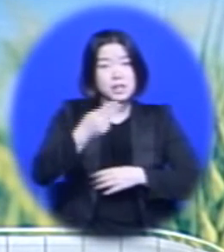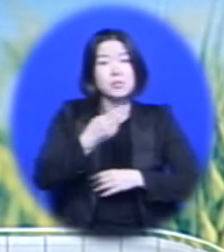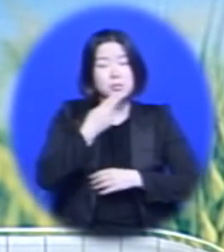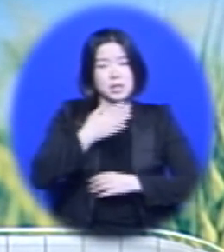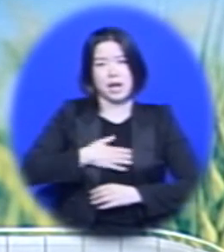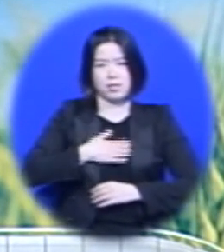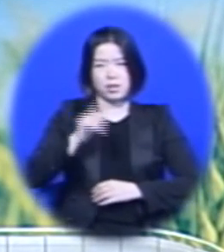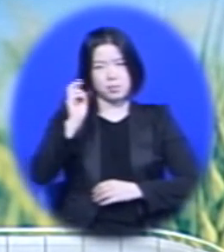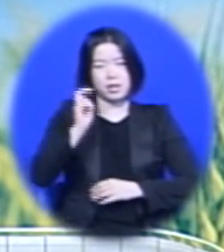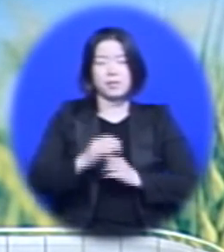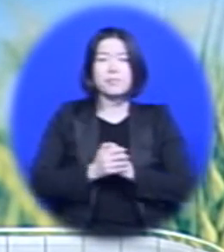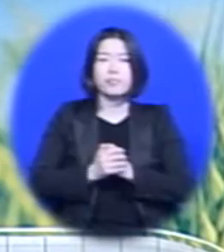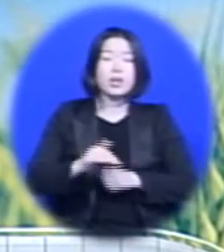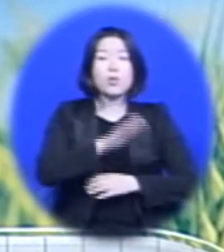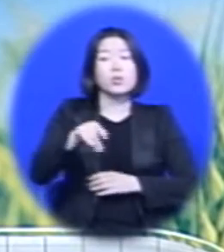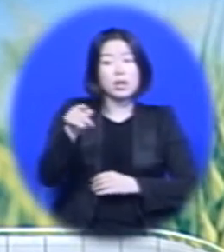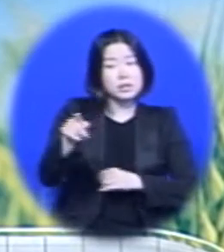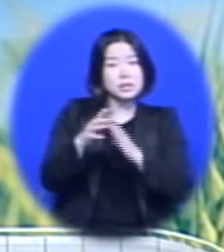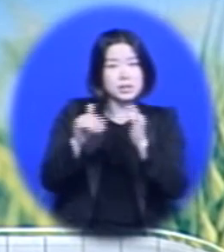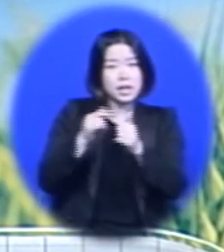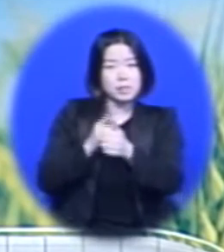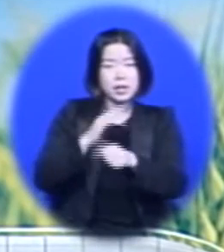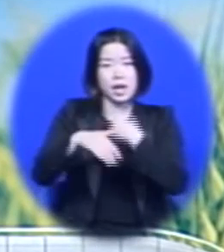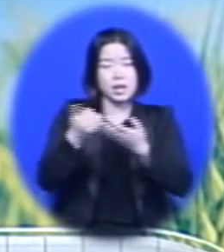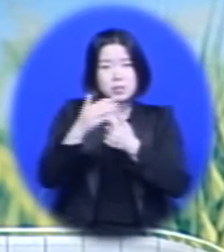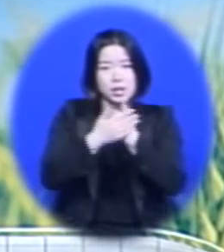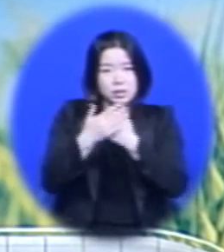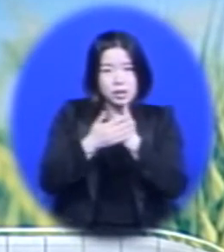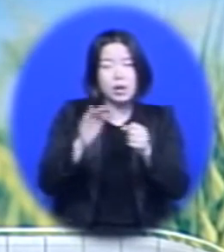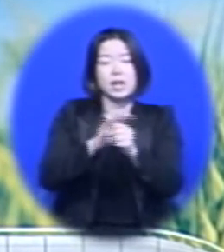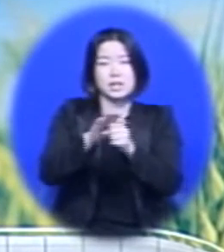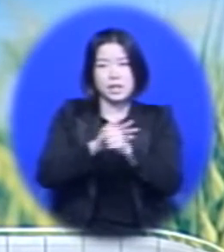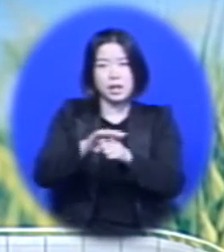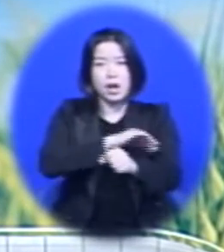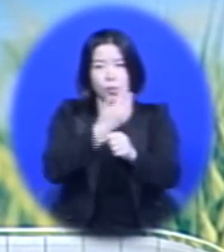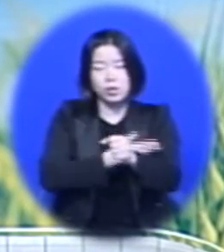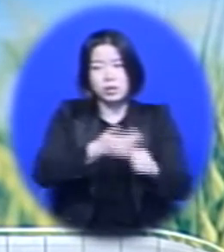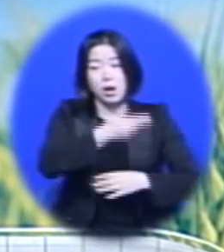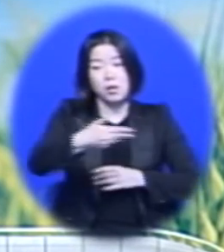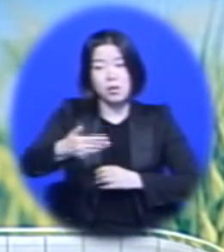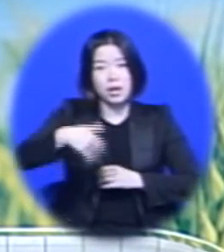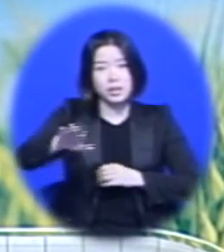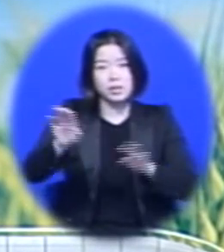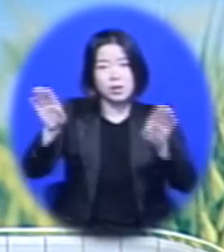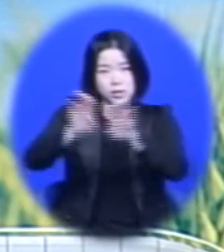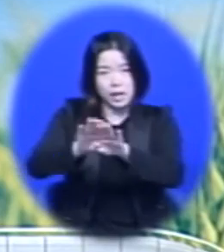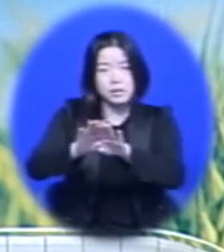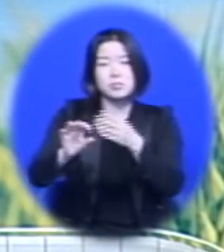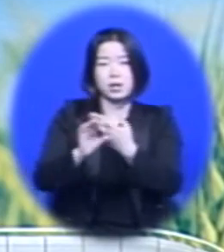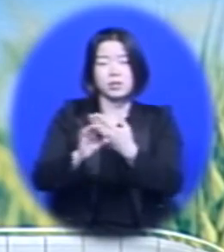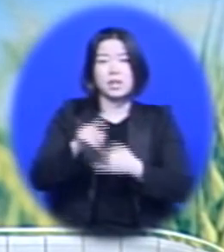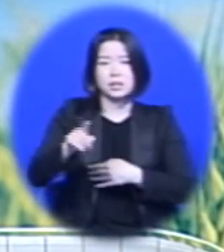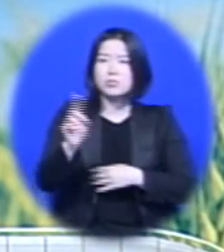것입니다. 우리가 그 사람에게 하나님의 은혜와 사랑과 권능을 흘려보내는 문을 닫아버리면 그건